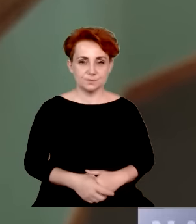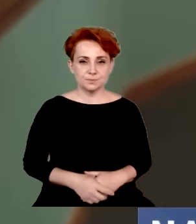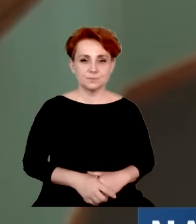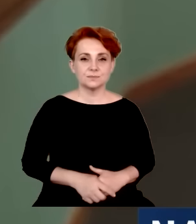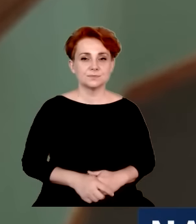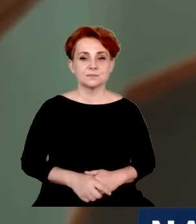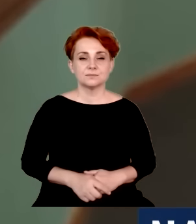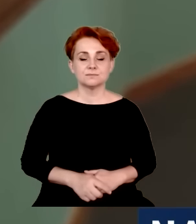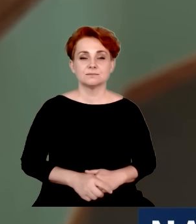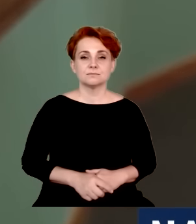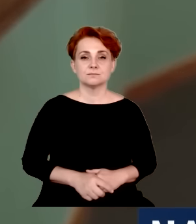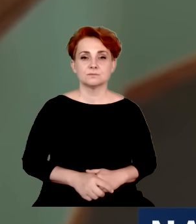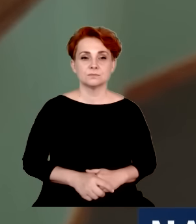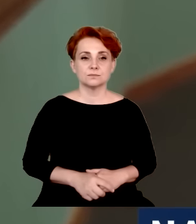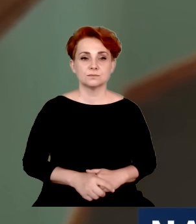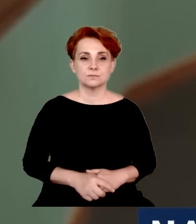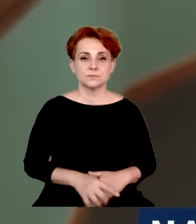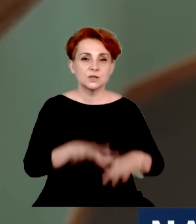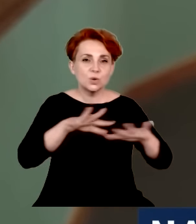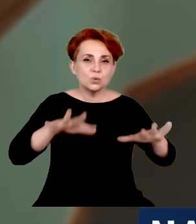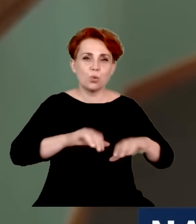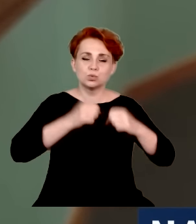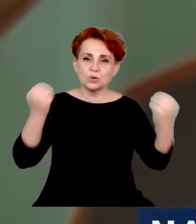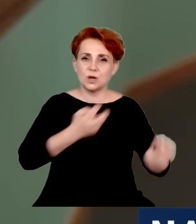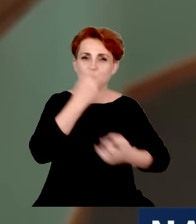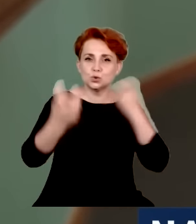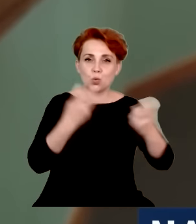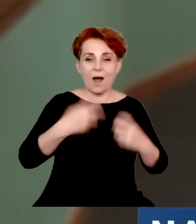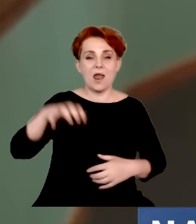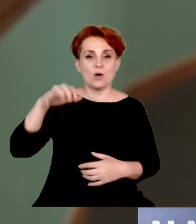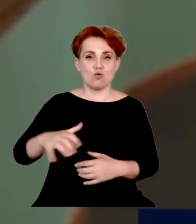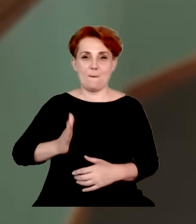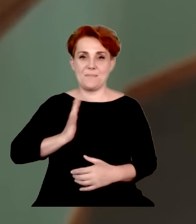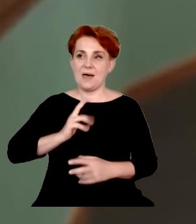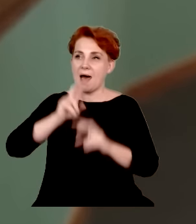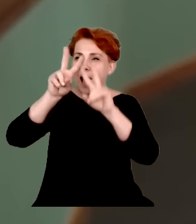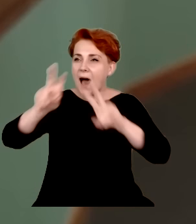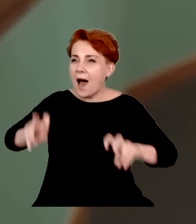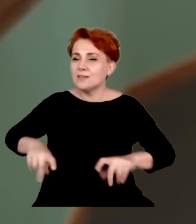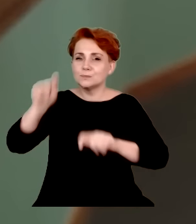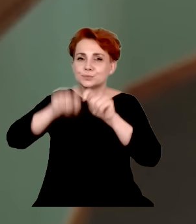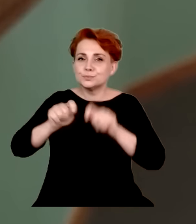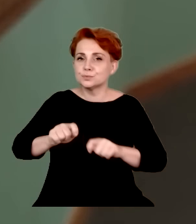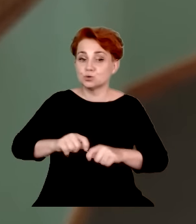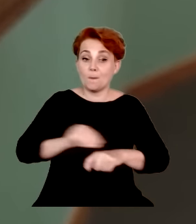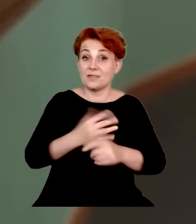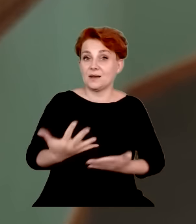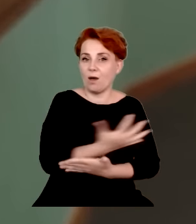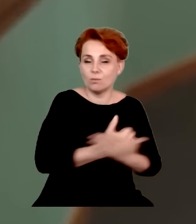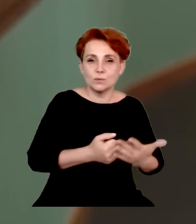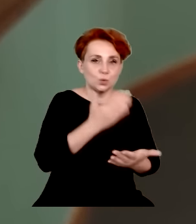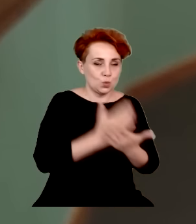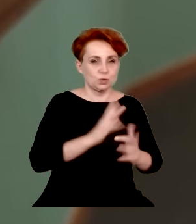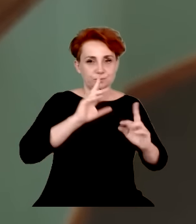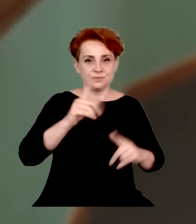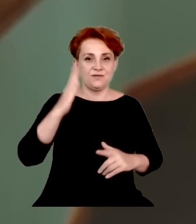W następstwie szeroko zakrojonych działań poszukiwawczych organy bezpieczeństwa przeanalizowały skonfiskowane materiały. Jest już pewne, że